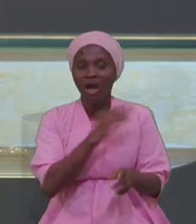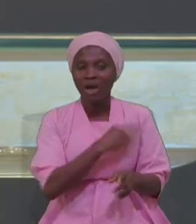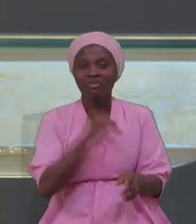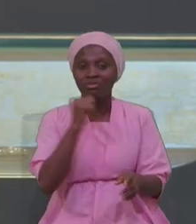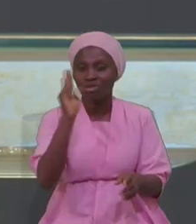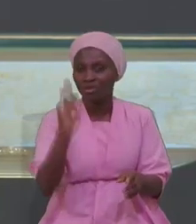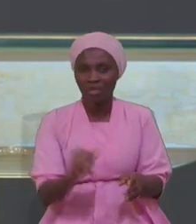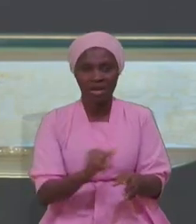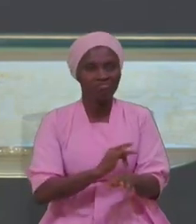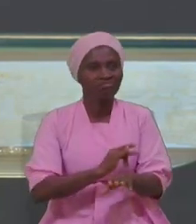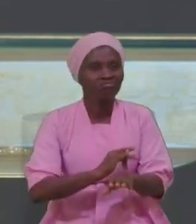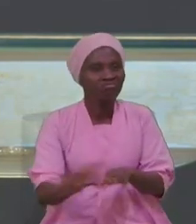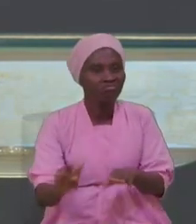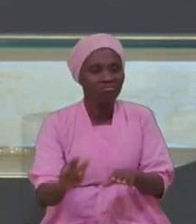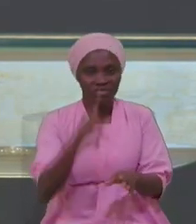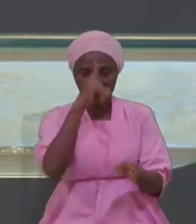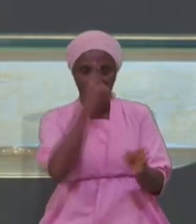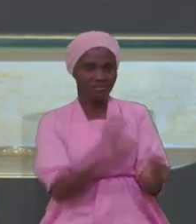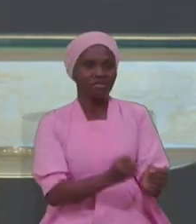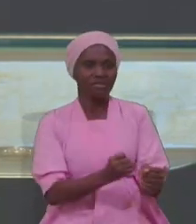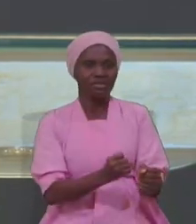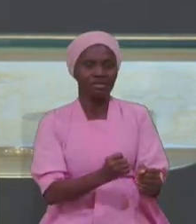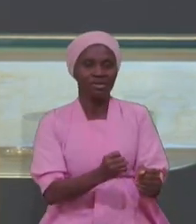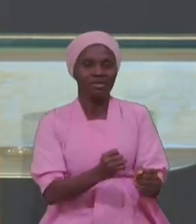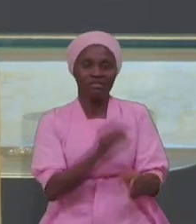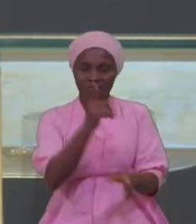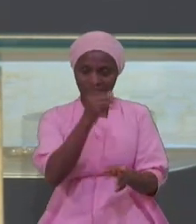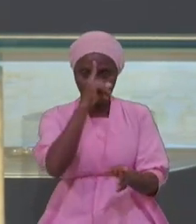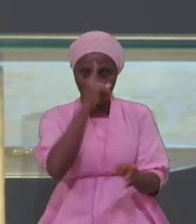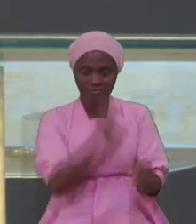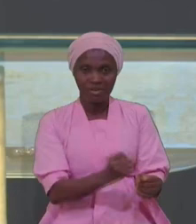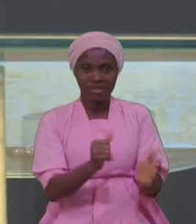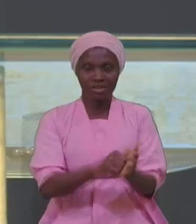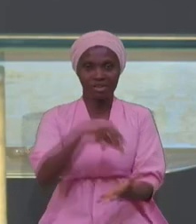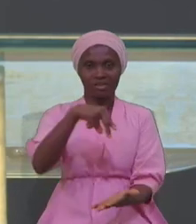foi vide qui se tient dans l'isolement.